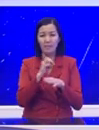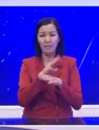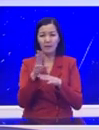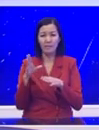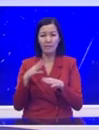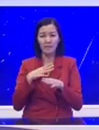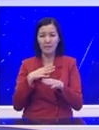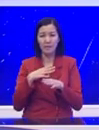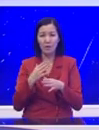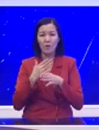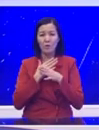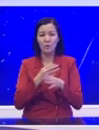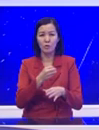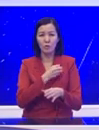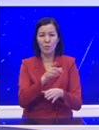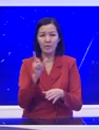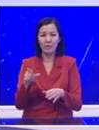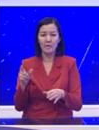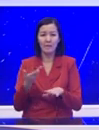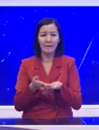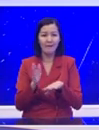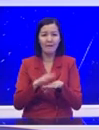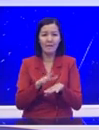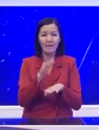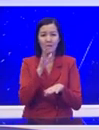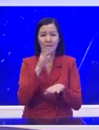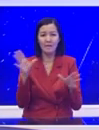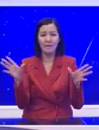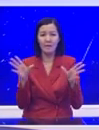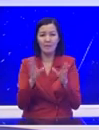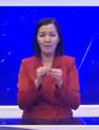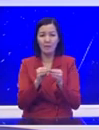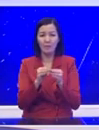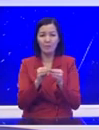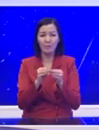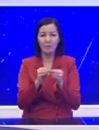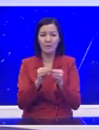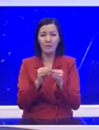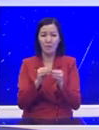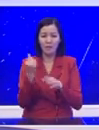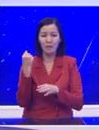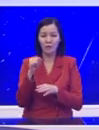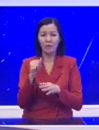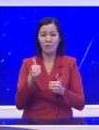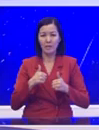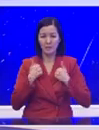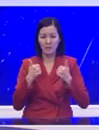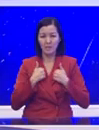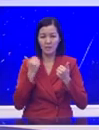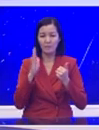тамақпен қамтамасыз етті. Осы арқылы жомарт жандар бұл қиын кезеңде бірге өткеріп, оңай еңсеруге